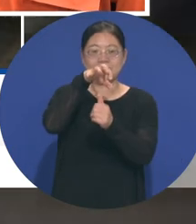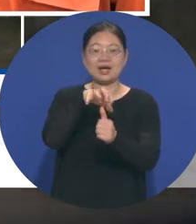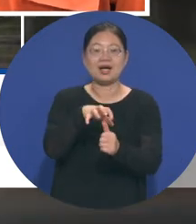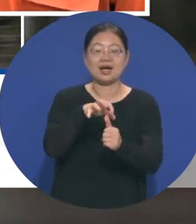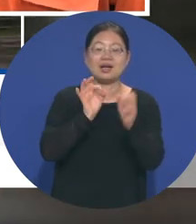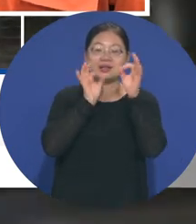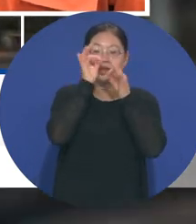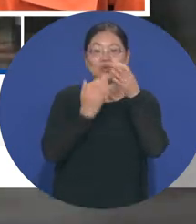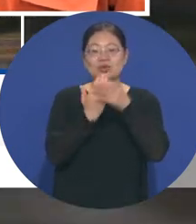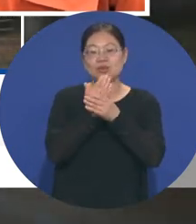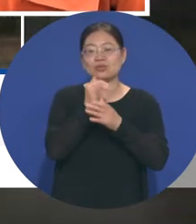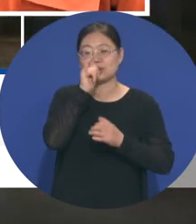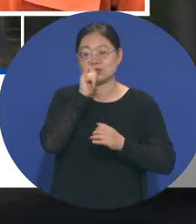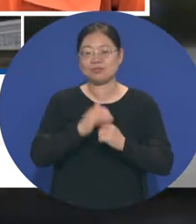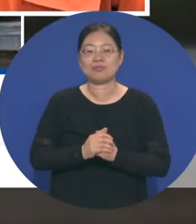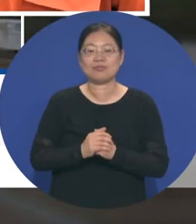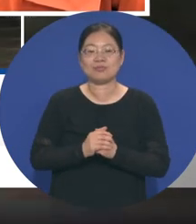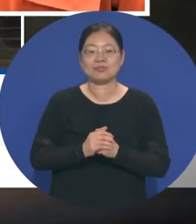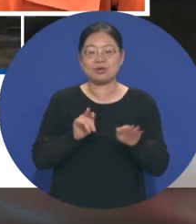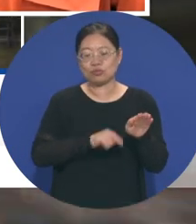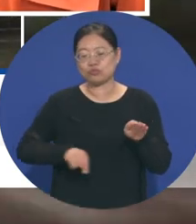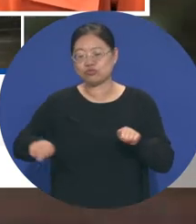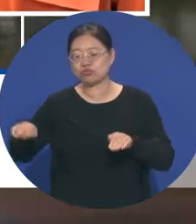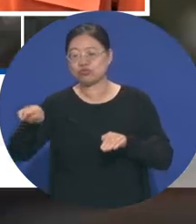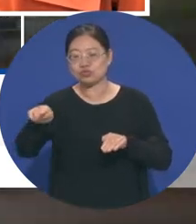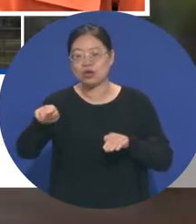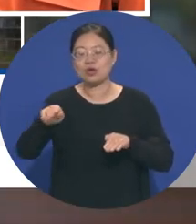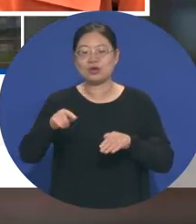안 좋은 사고가 발생할 수도 있고